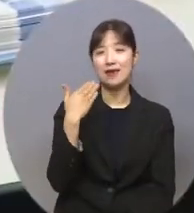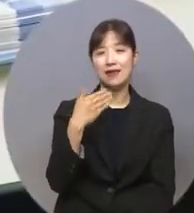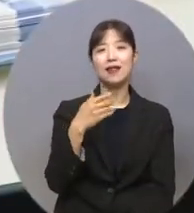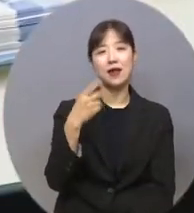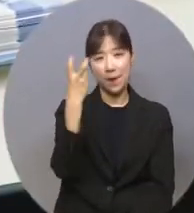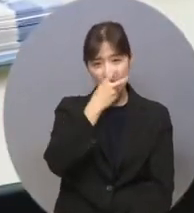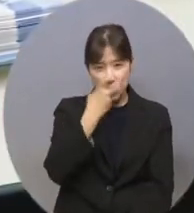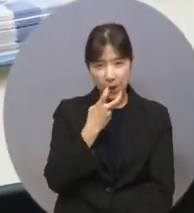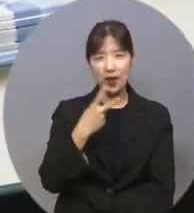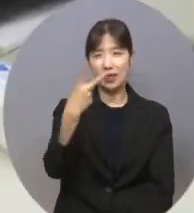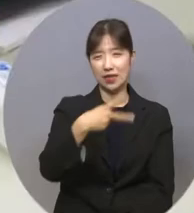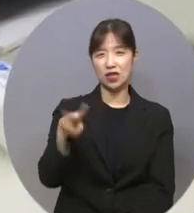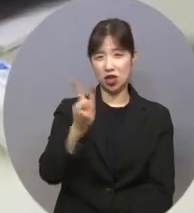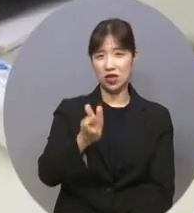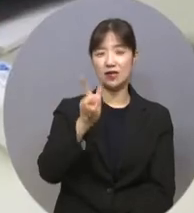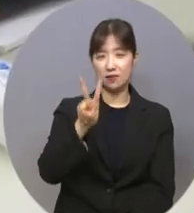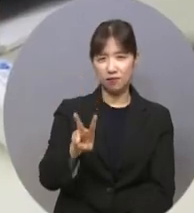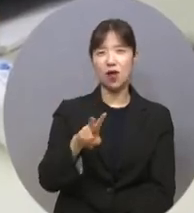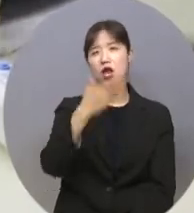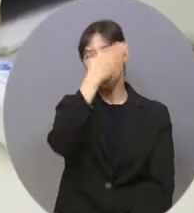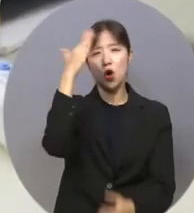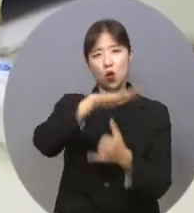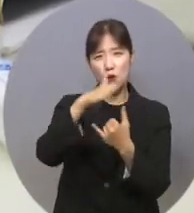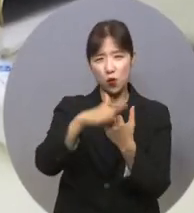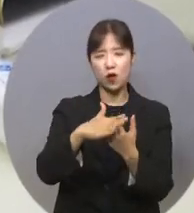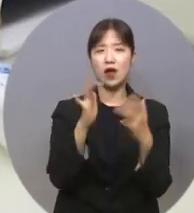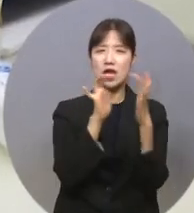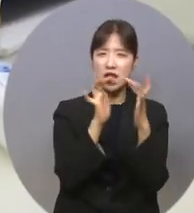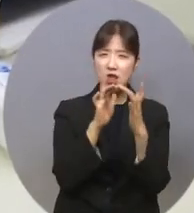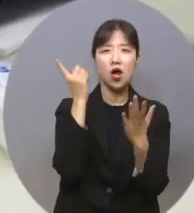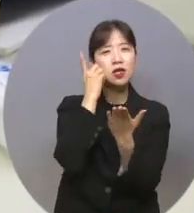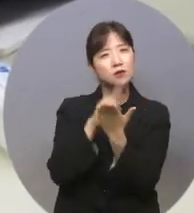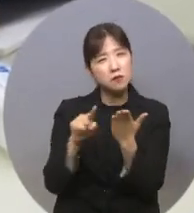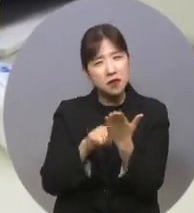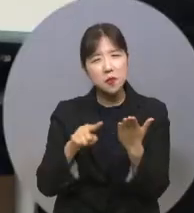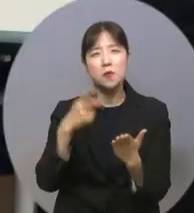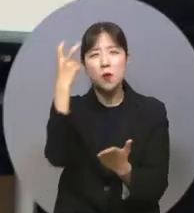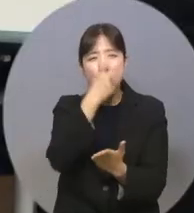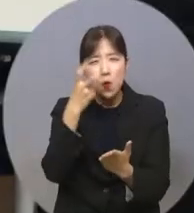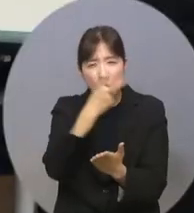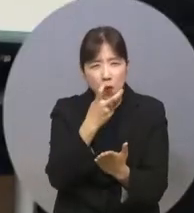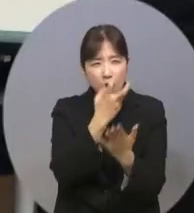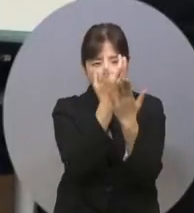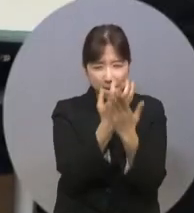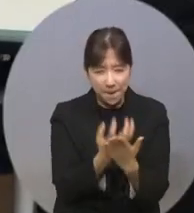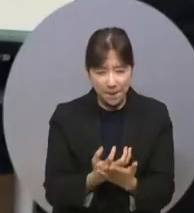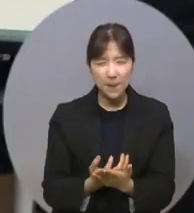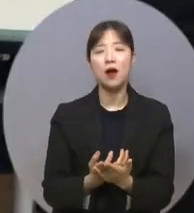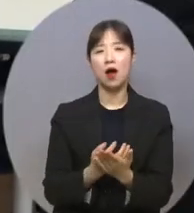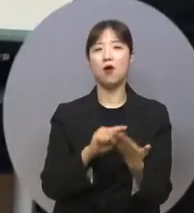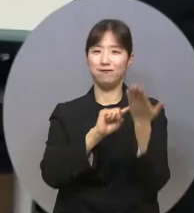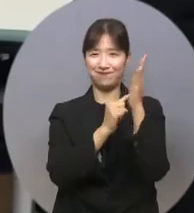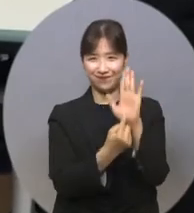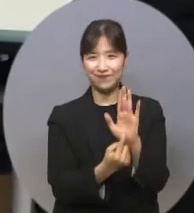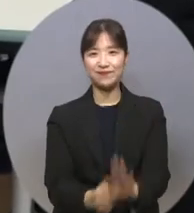2022년 청소년 인터넷 스마트폰 이용 습관 진단도 4 결과를 26일 공개했습니다